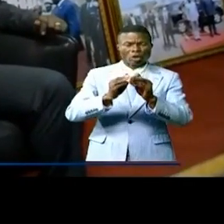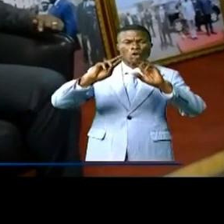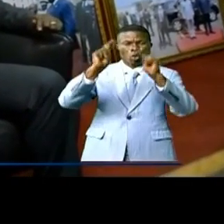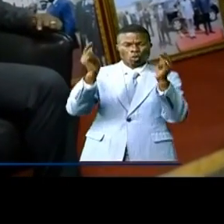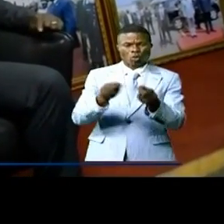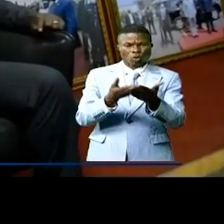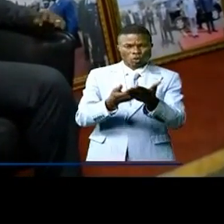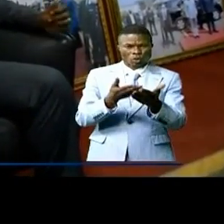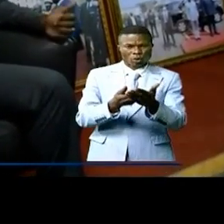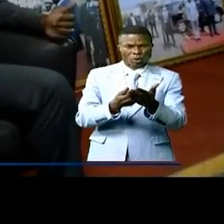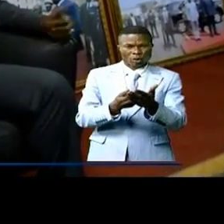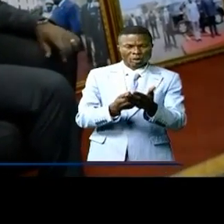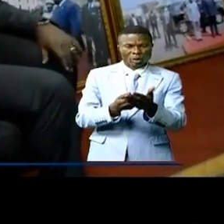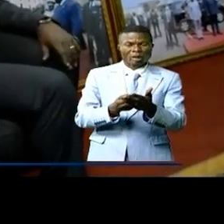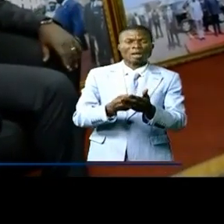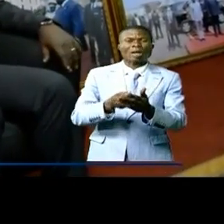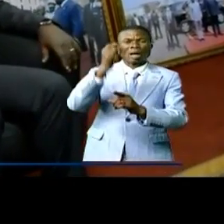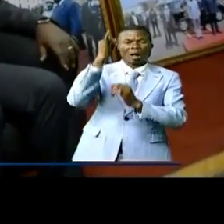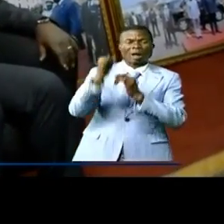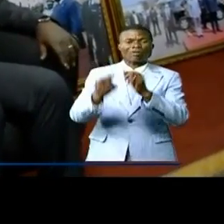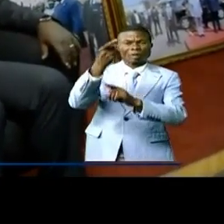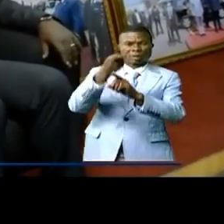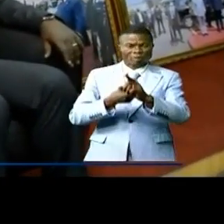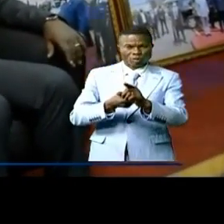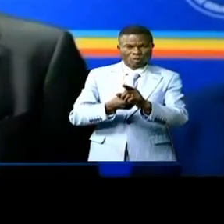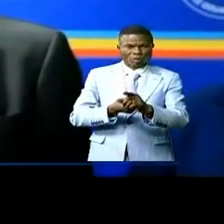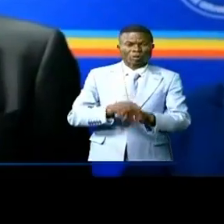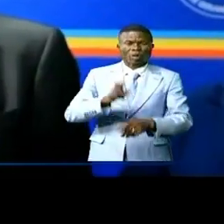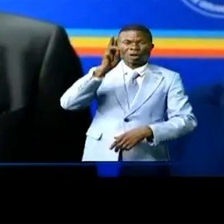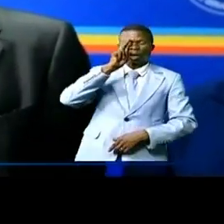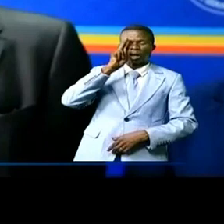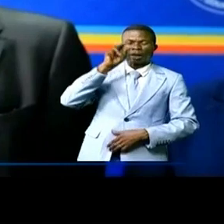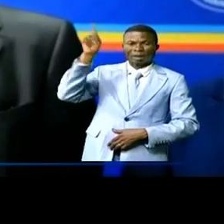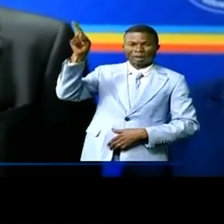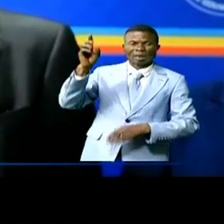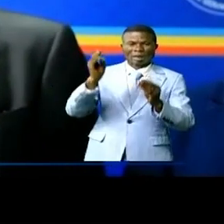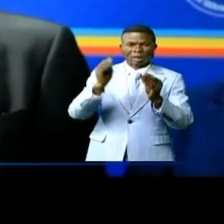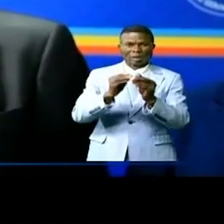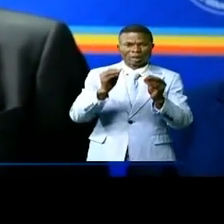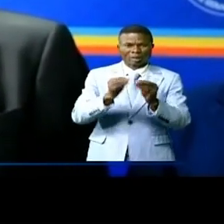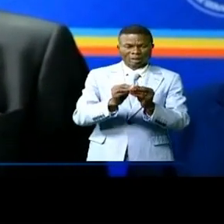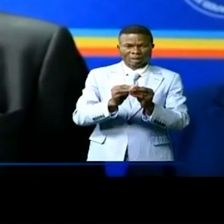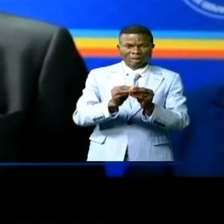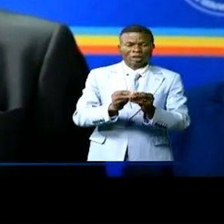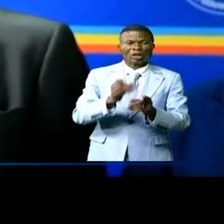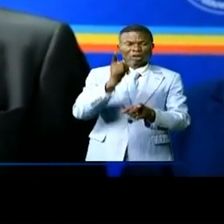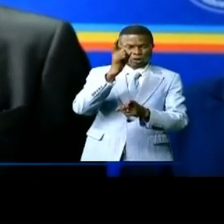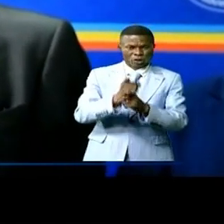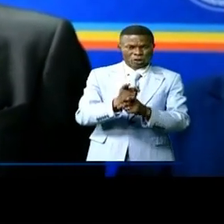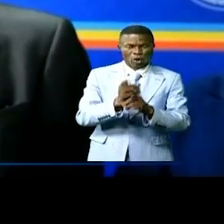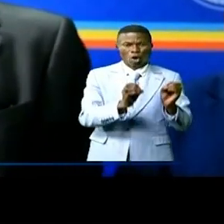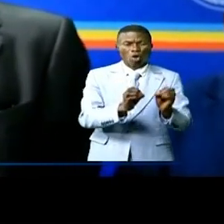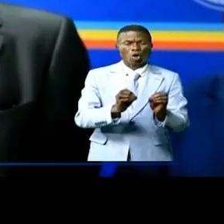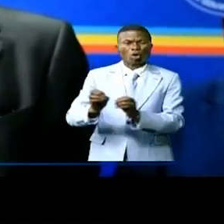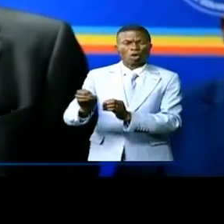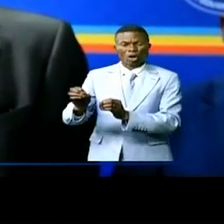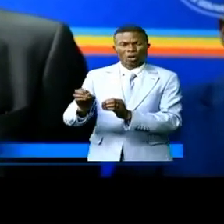réduits à la fin de ce mois abou dia 7 au nigeria la réunion en principe ça sert à